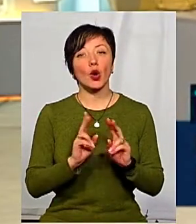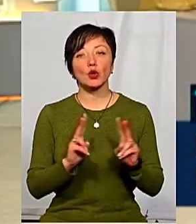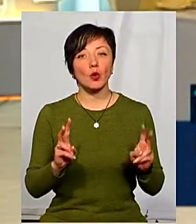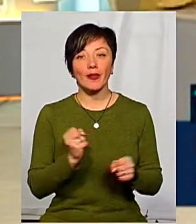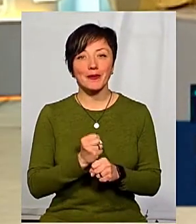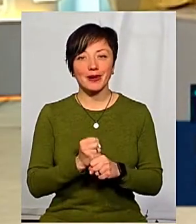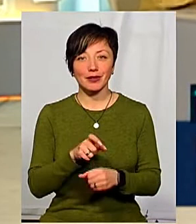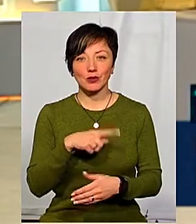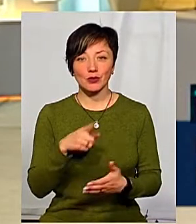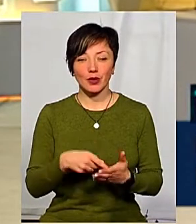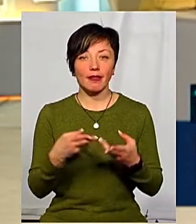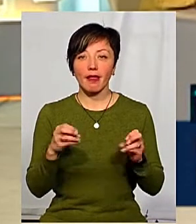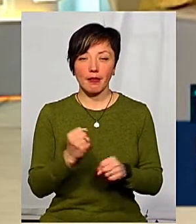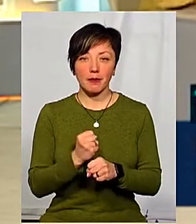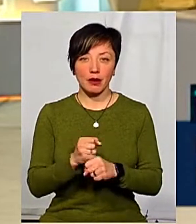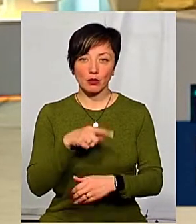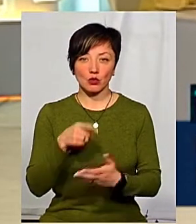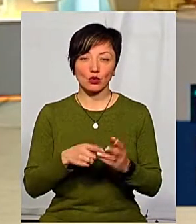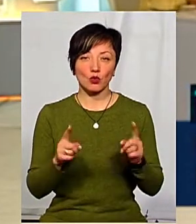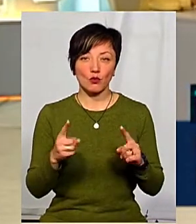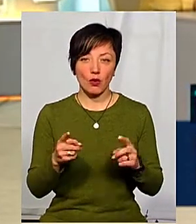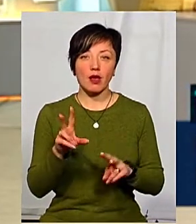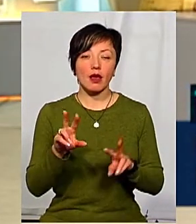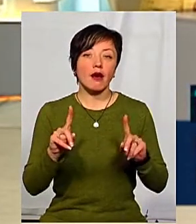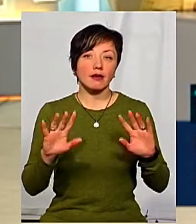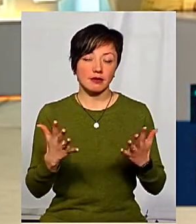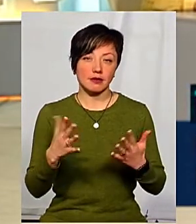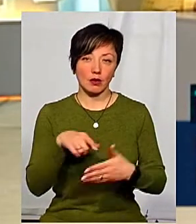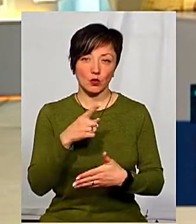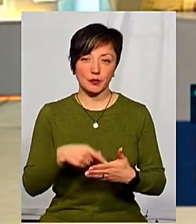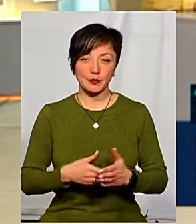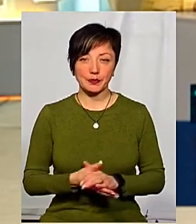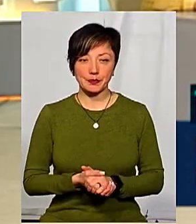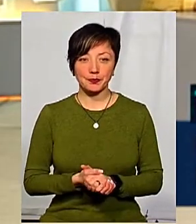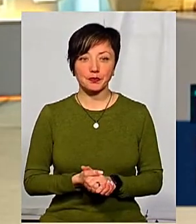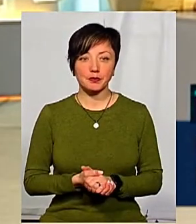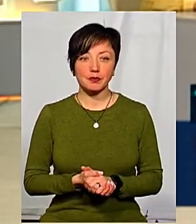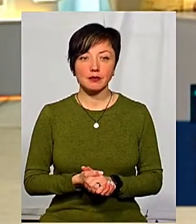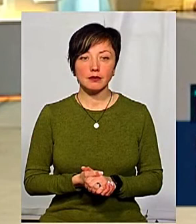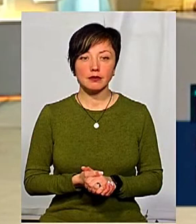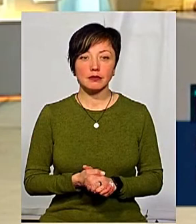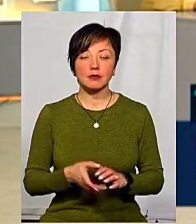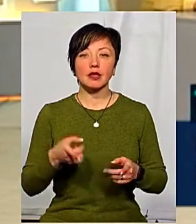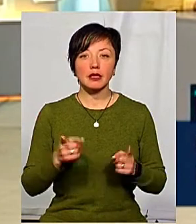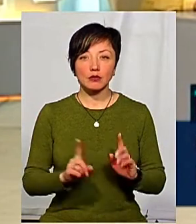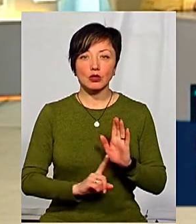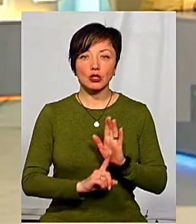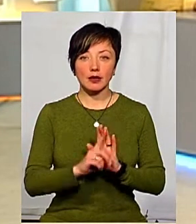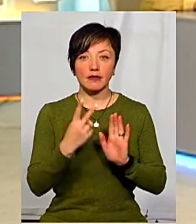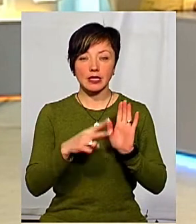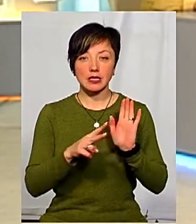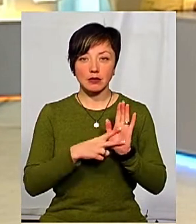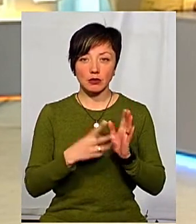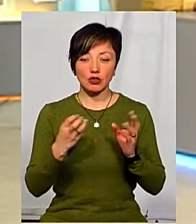Хто не працює? Де не працює? Чому? Як так сталося? Дійсно, спочатку